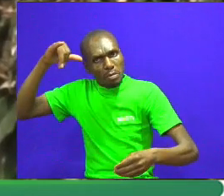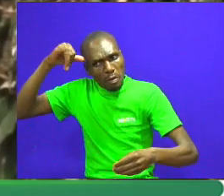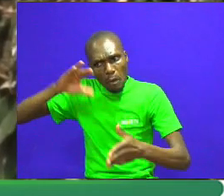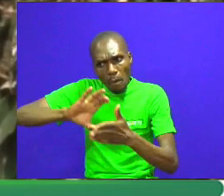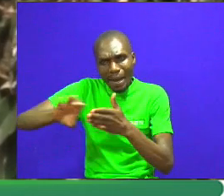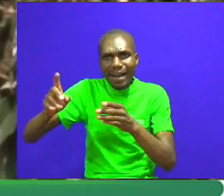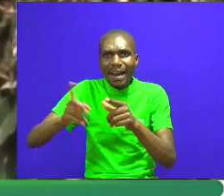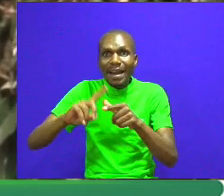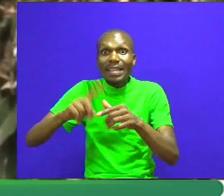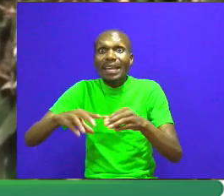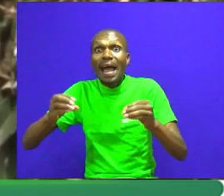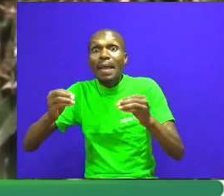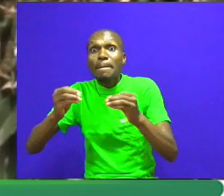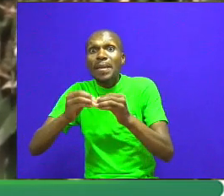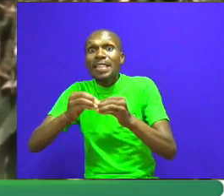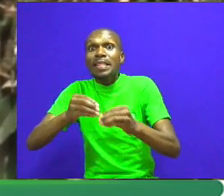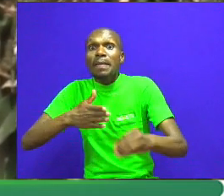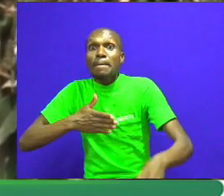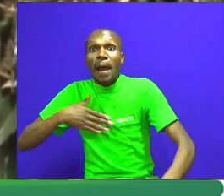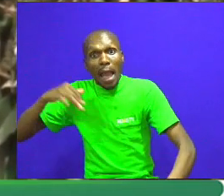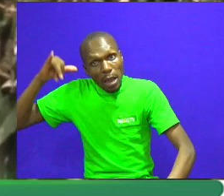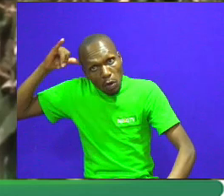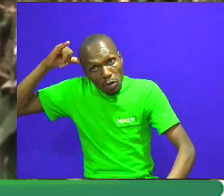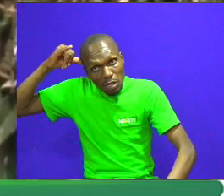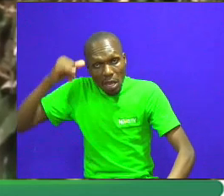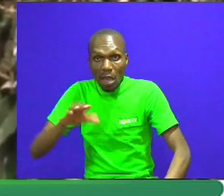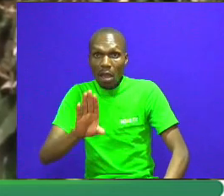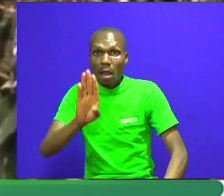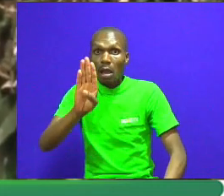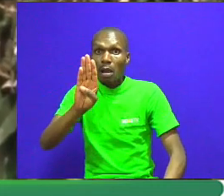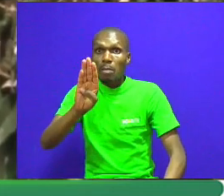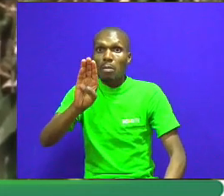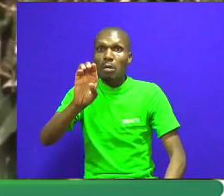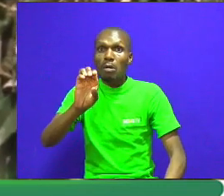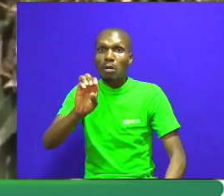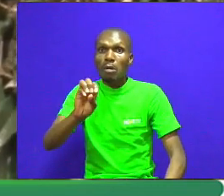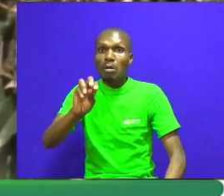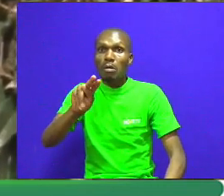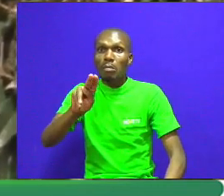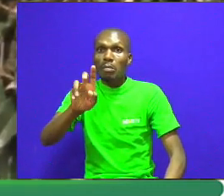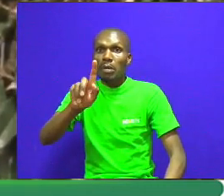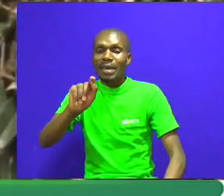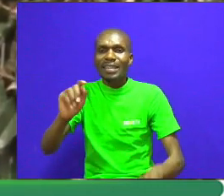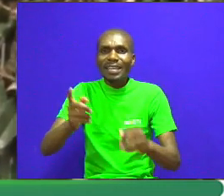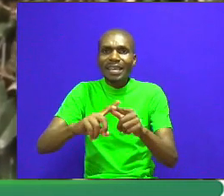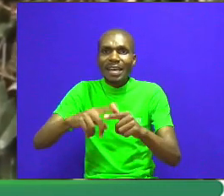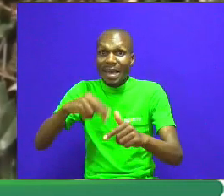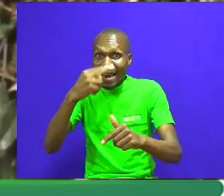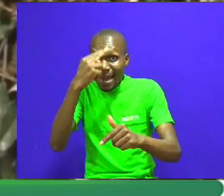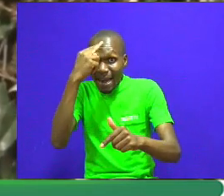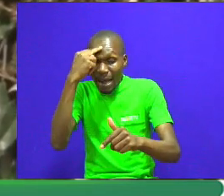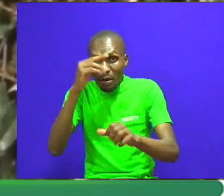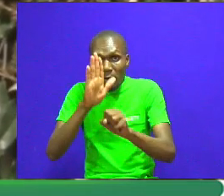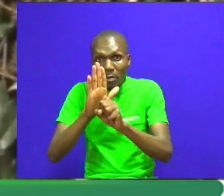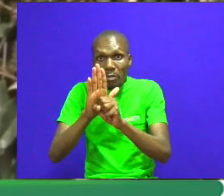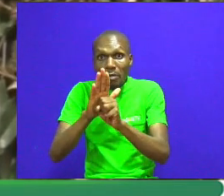Ng'ombe zilipatikana, zilipita Bomet, zikaingia Transmara. Nilisipata zote